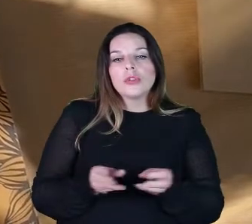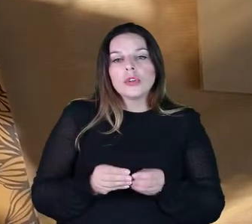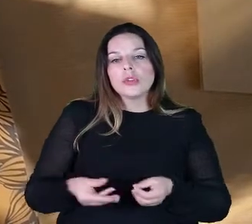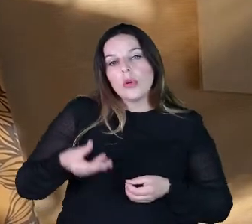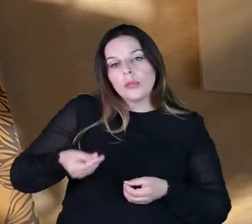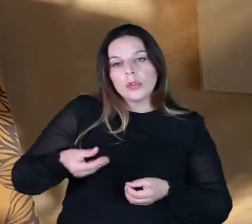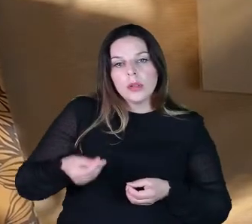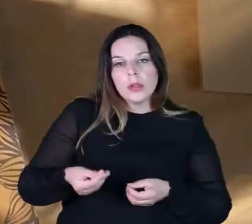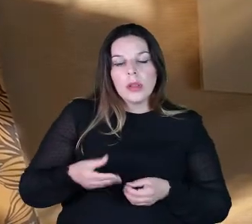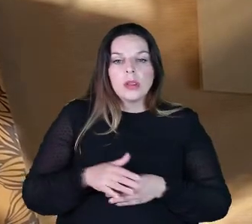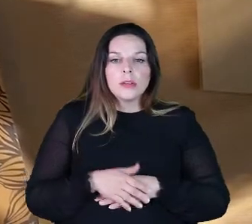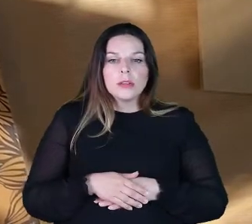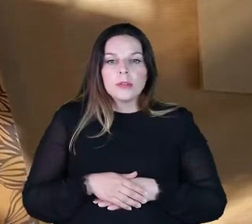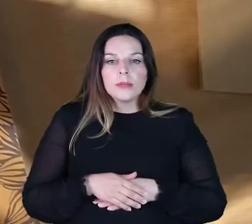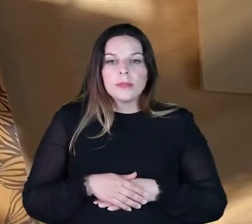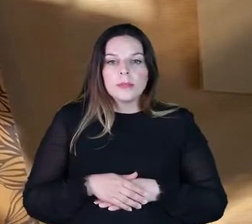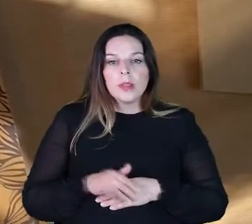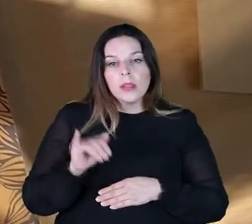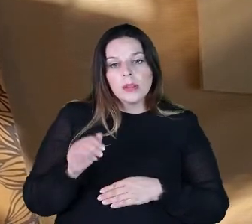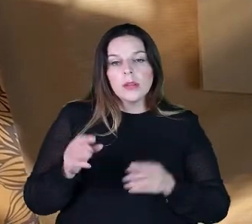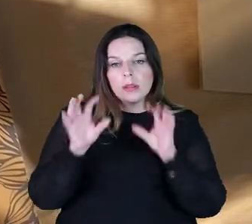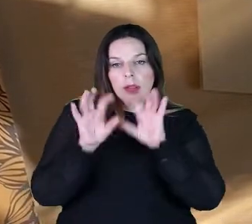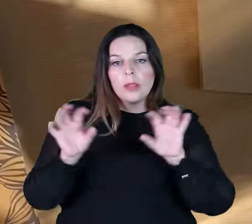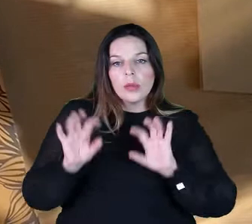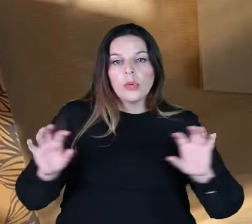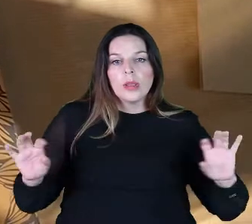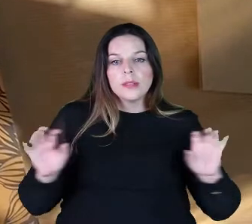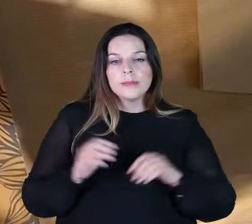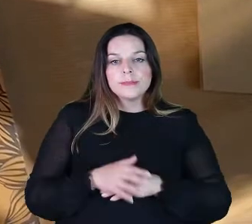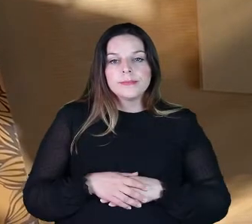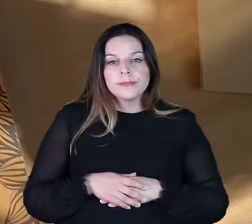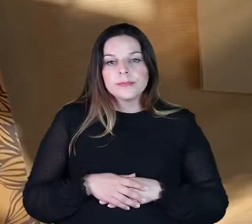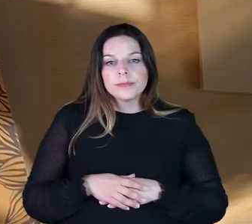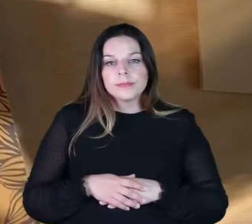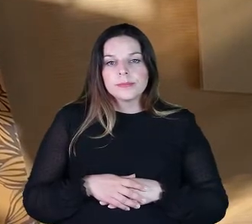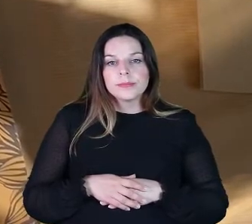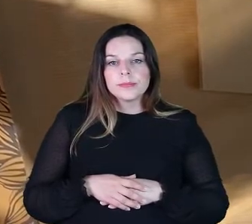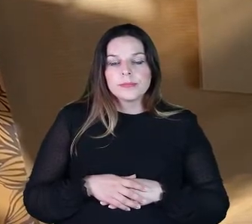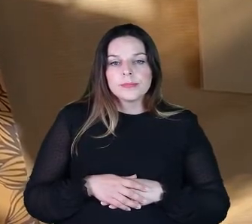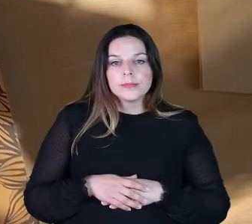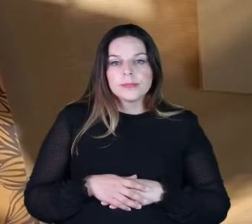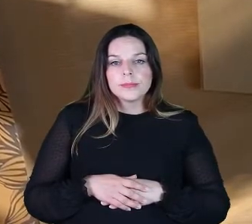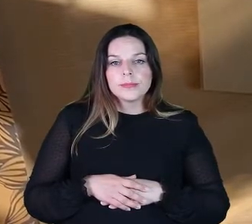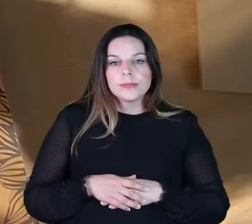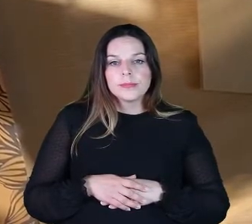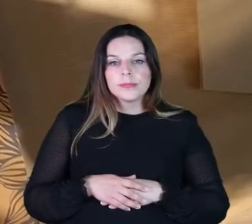razem, no i udekorować. Tak.